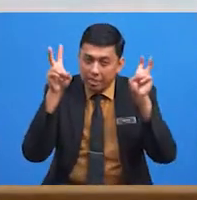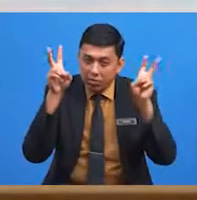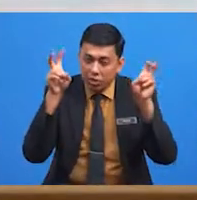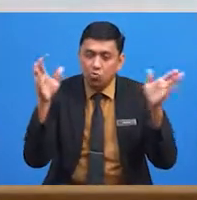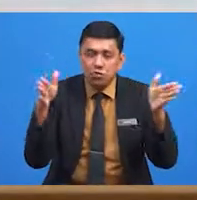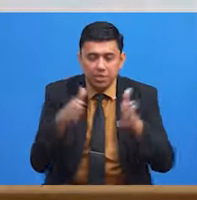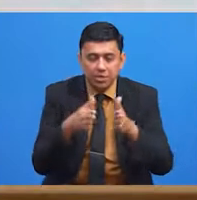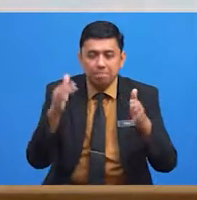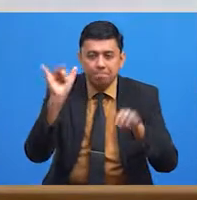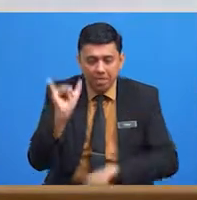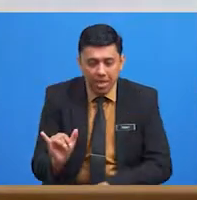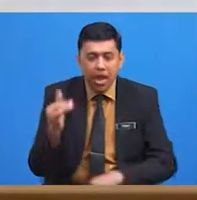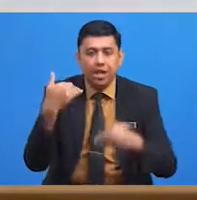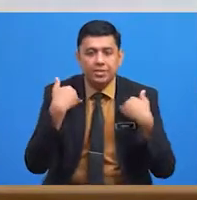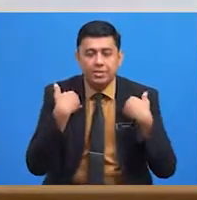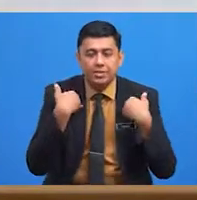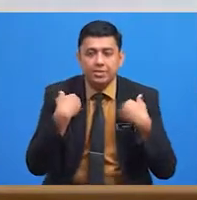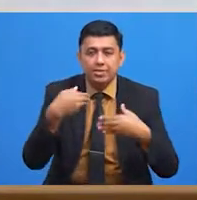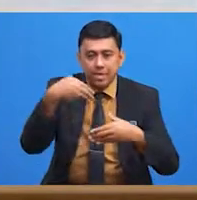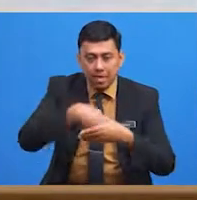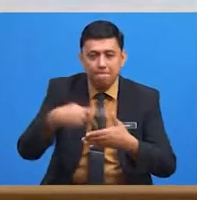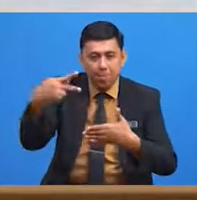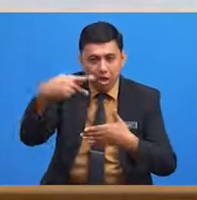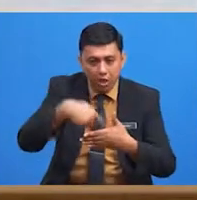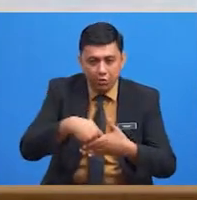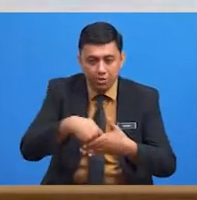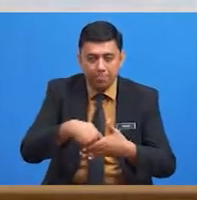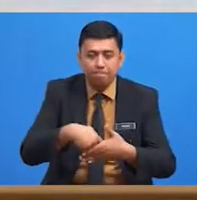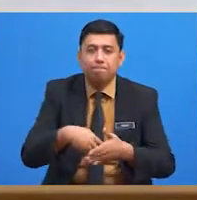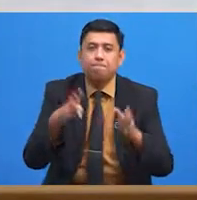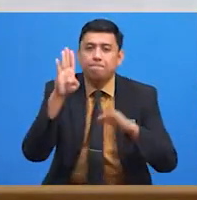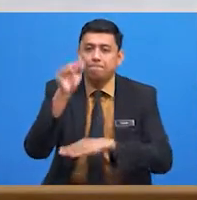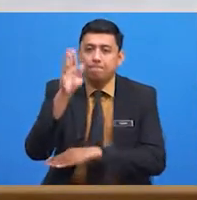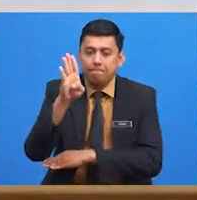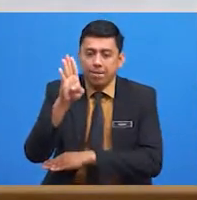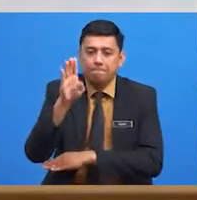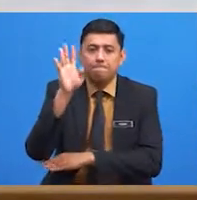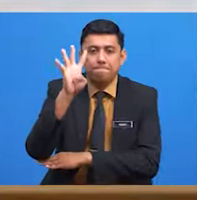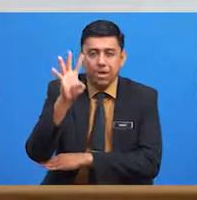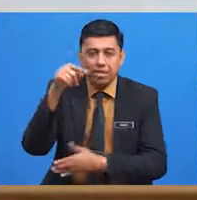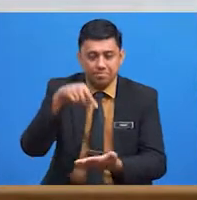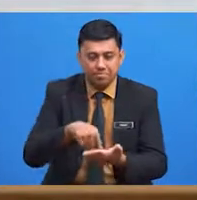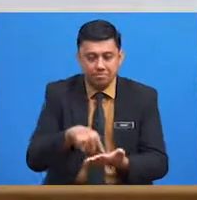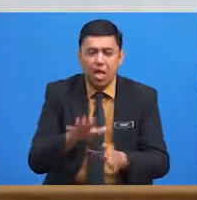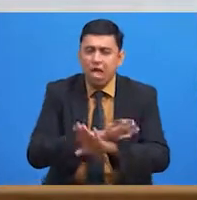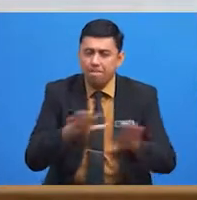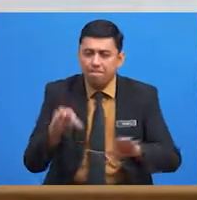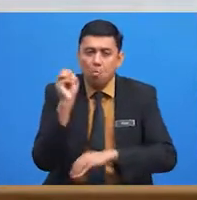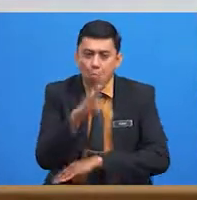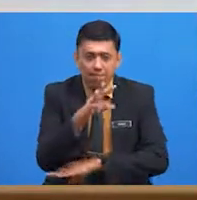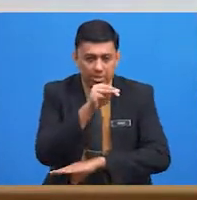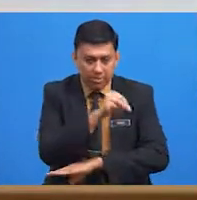yang ada dalam kandungan bab 4 ini. Baiklah, tanpa melengahkan